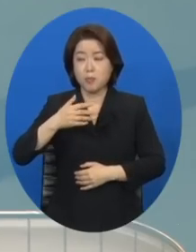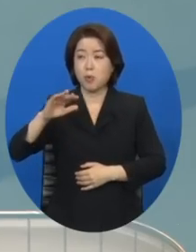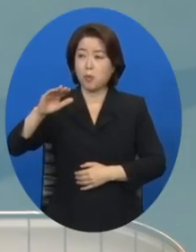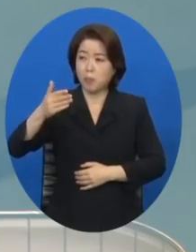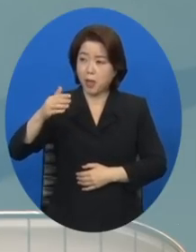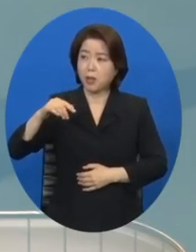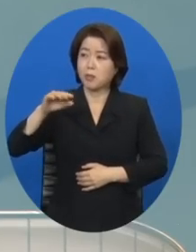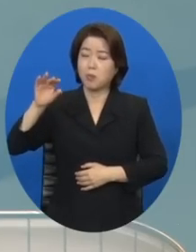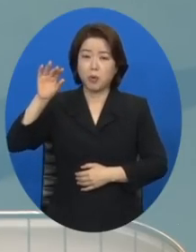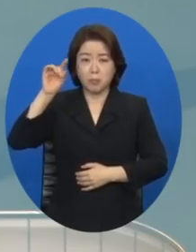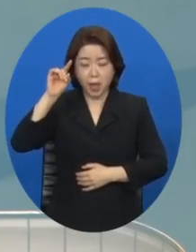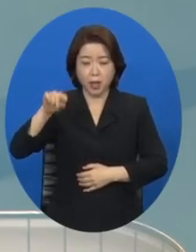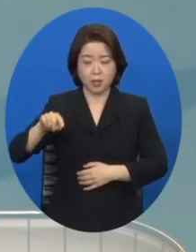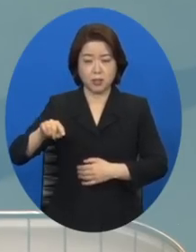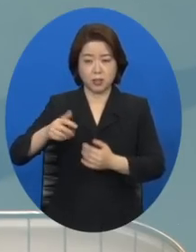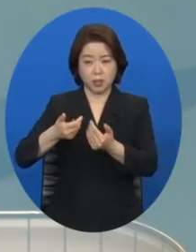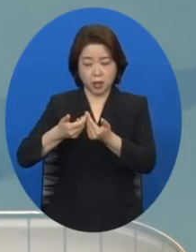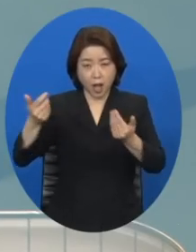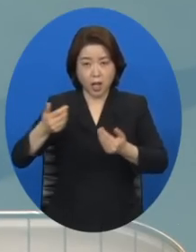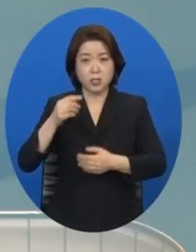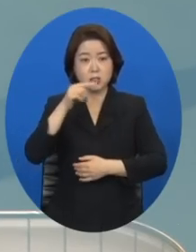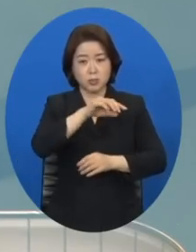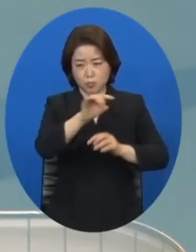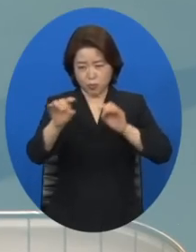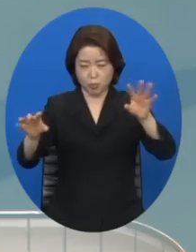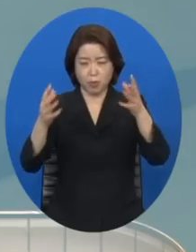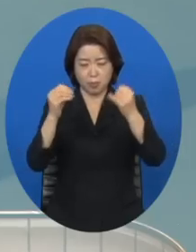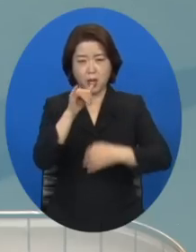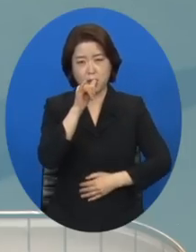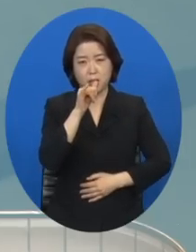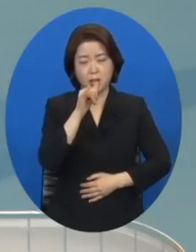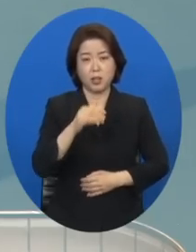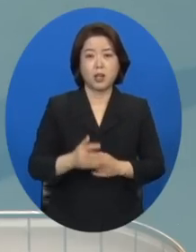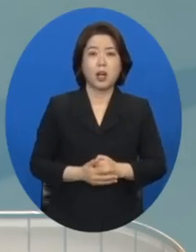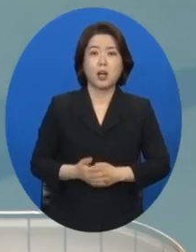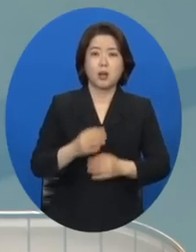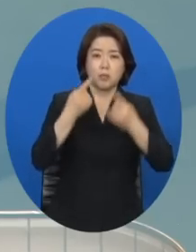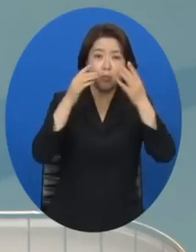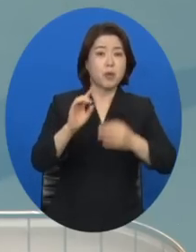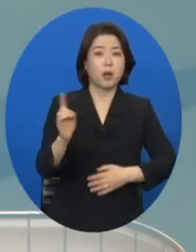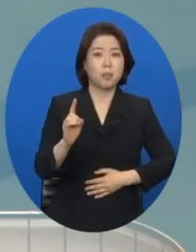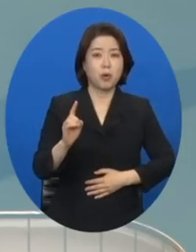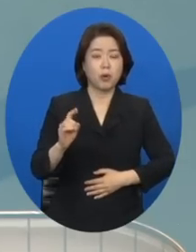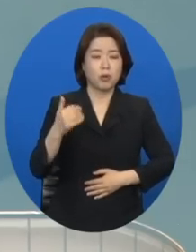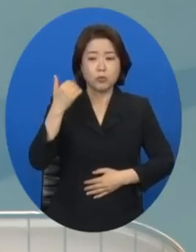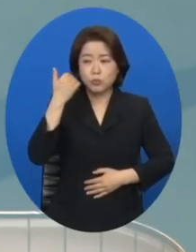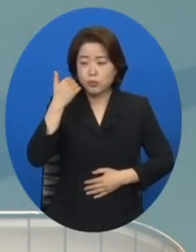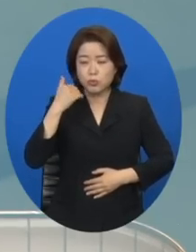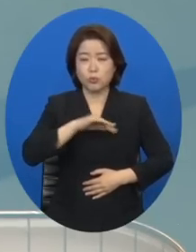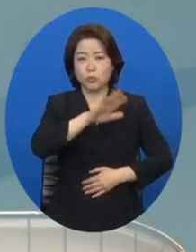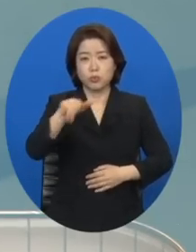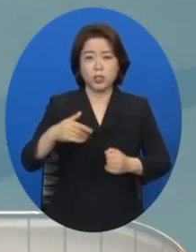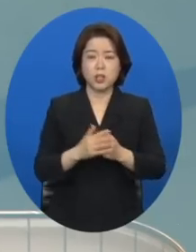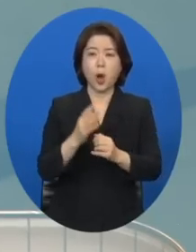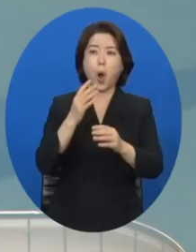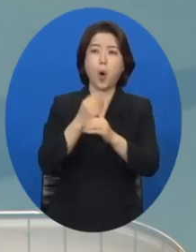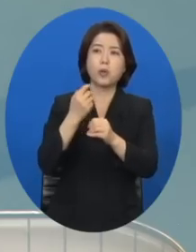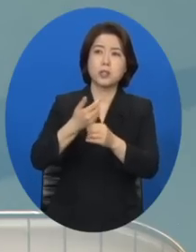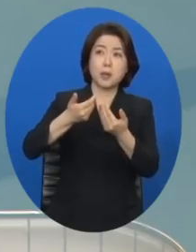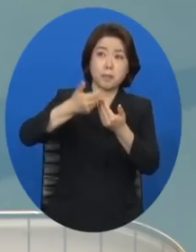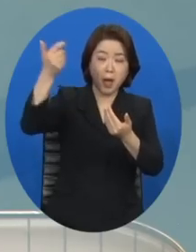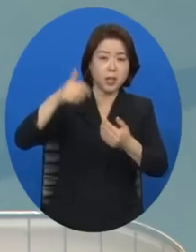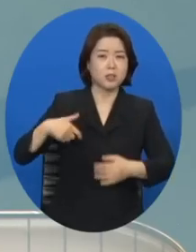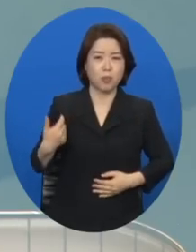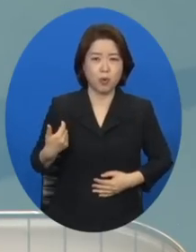있어요 분명한 건 뭐냐면 우리는 언제 갈지 모른다는 거예요 그렇기 때문에 우리가 살아 있을 때에